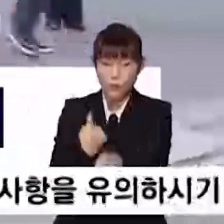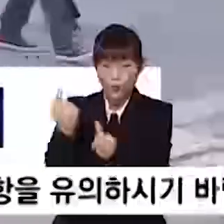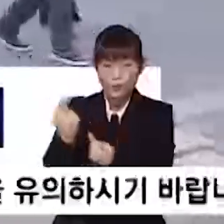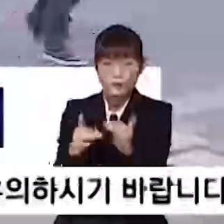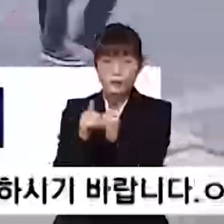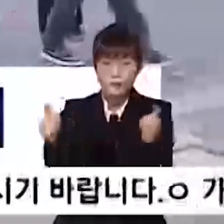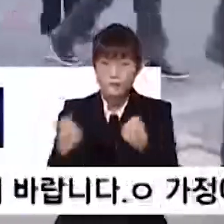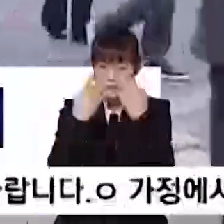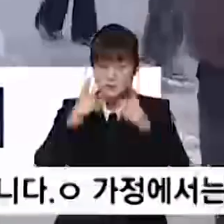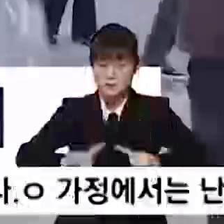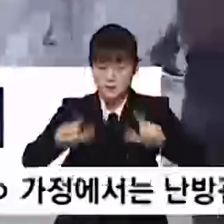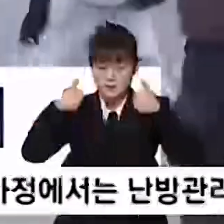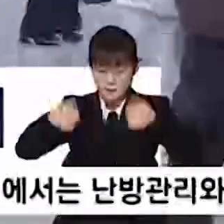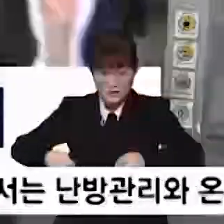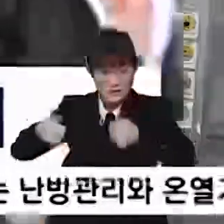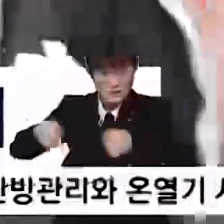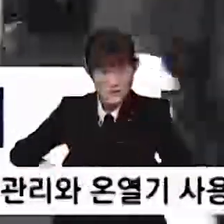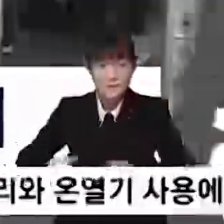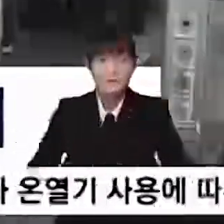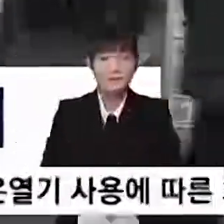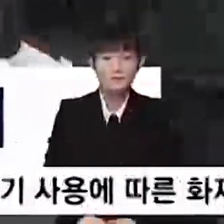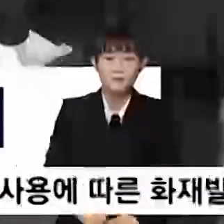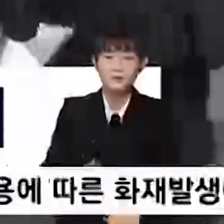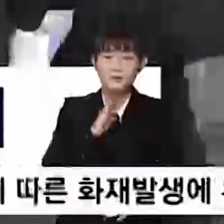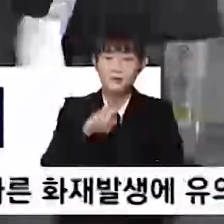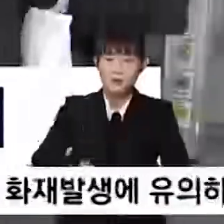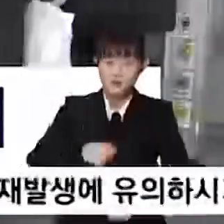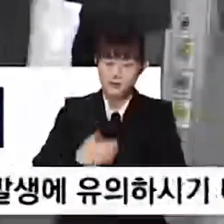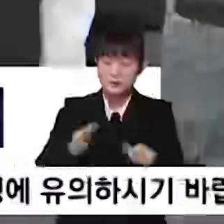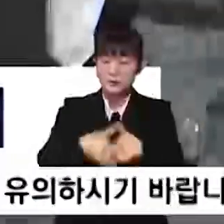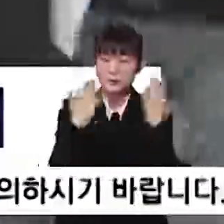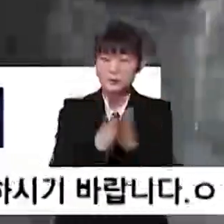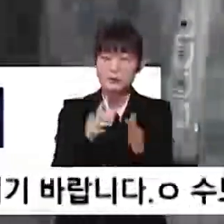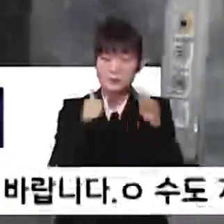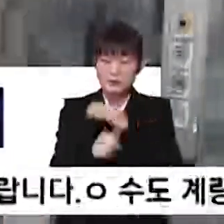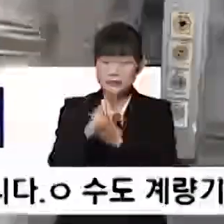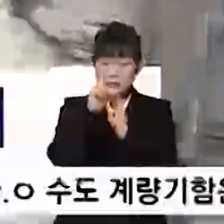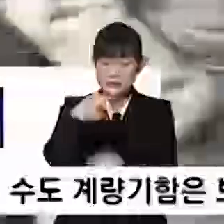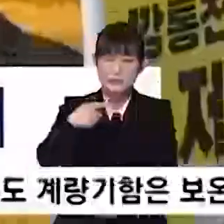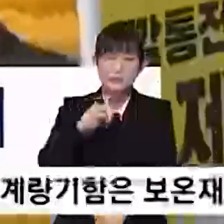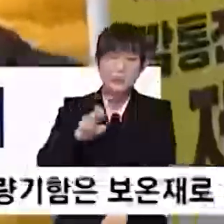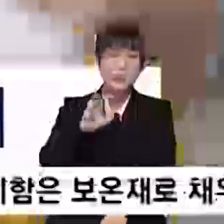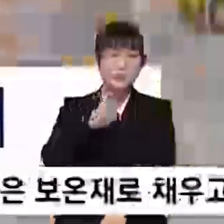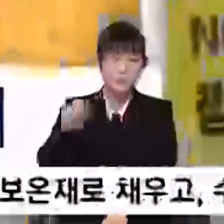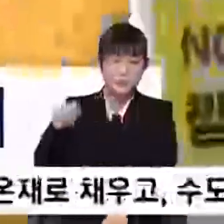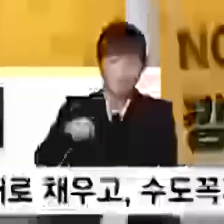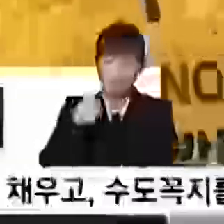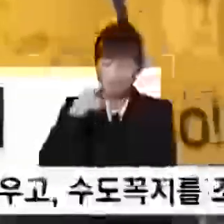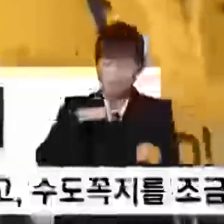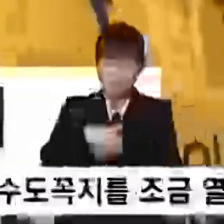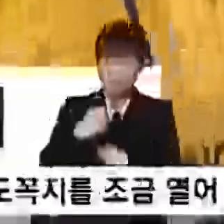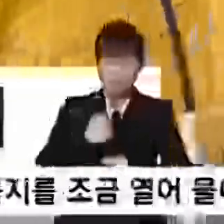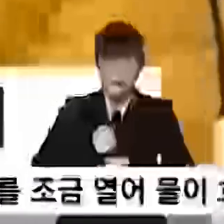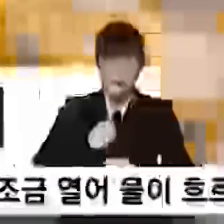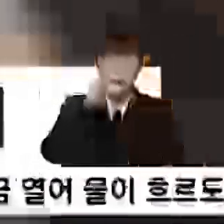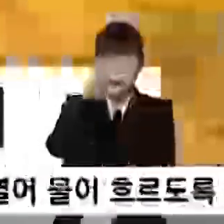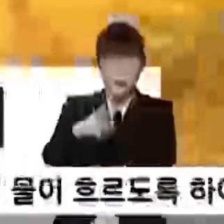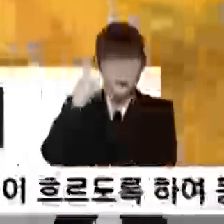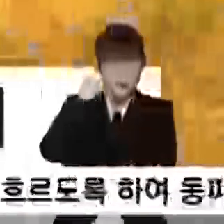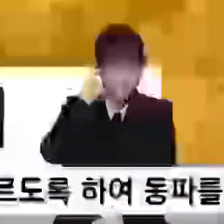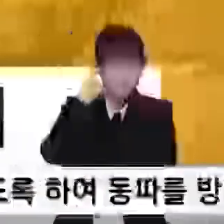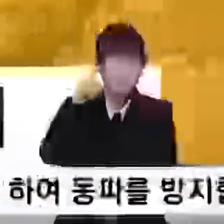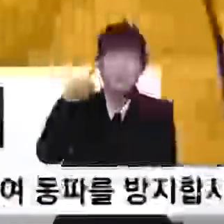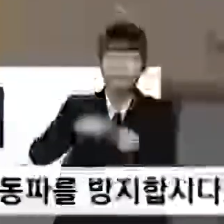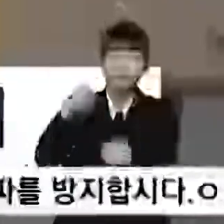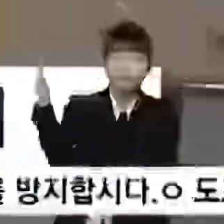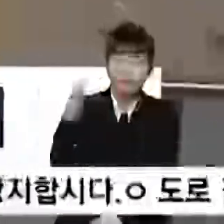새해 인사를 건넸습니다. 정의당도 이정미 대표가 광주를 찾아 민주주의를 지켜낸 광주 정신에서부터